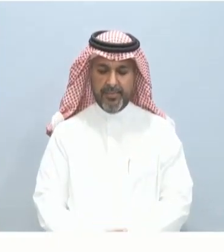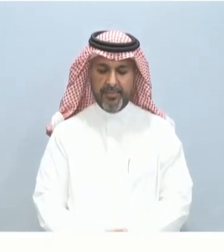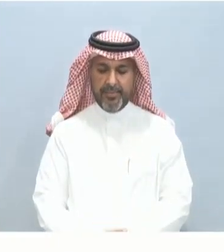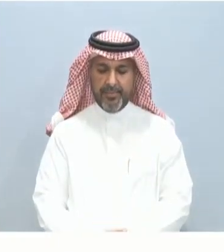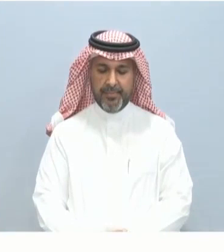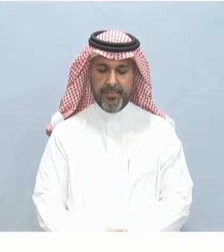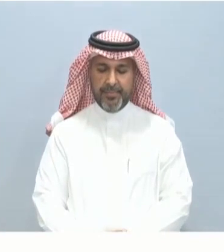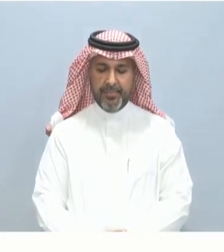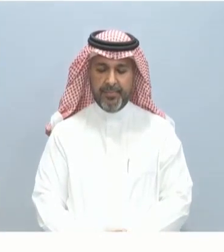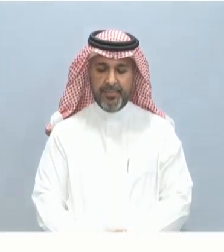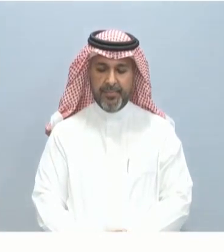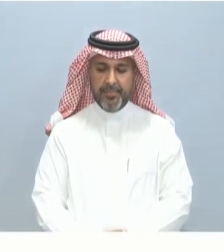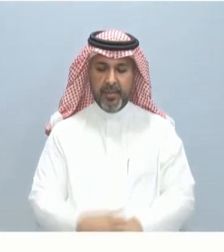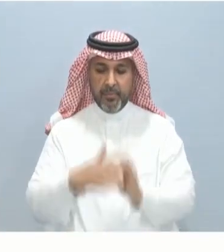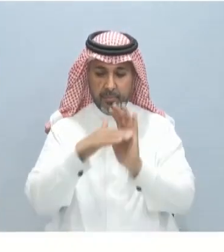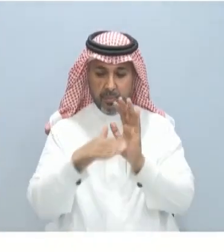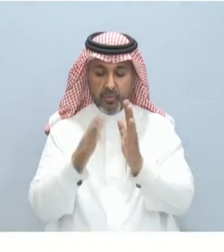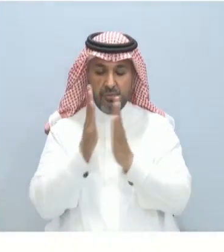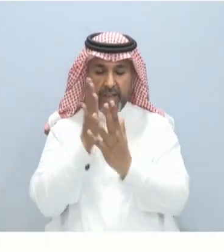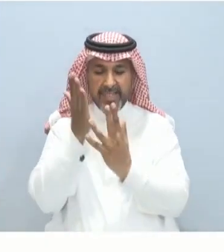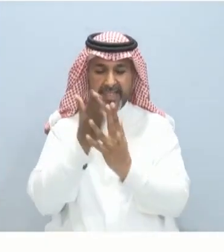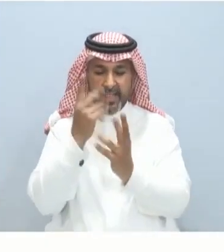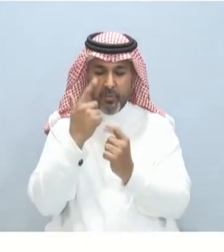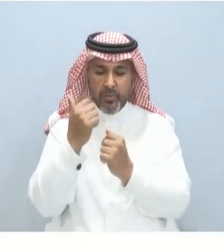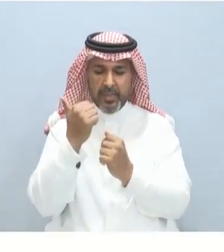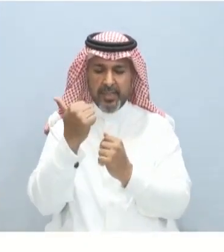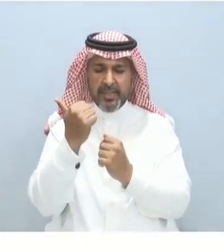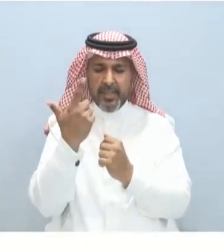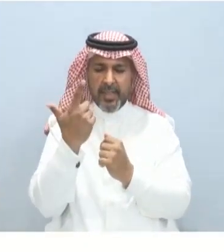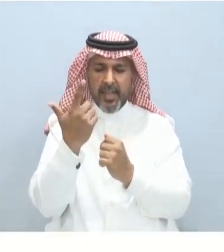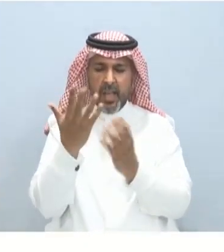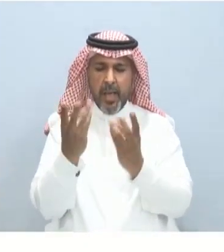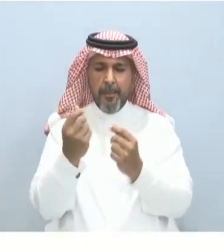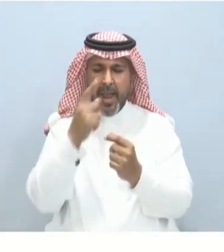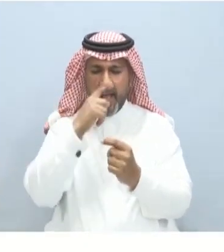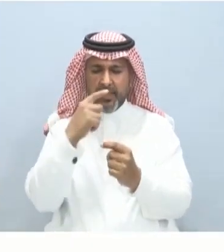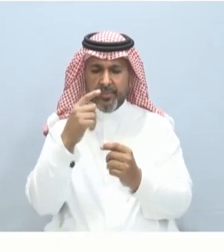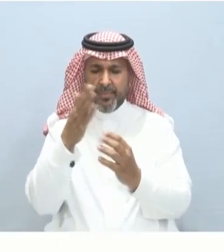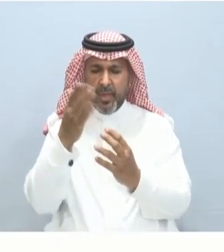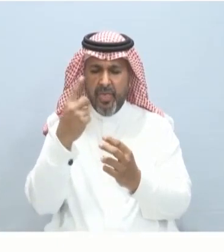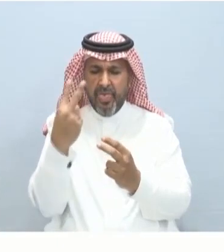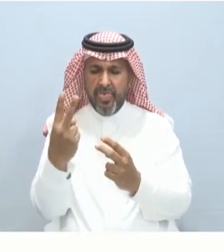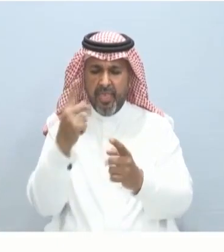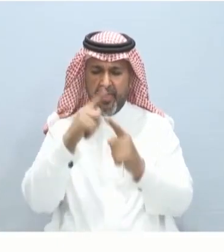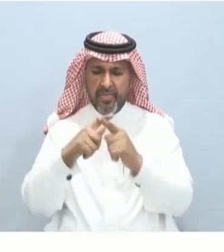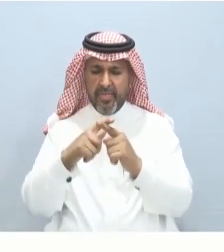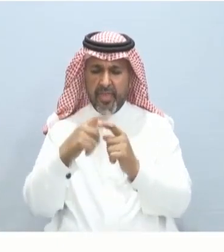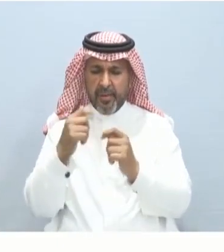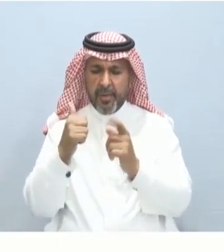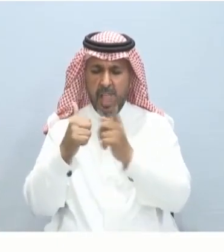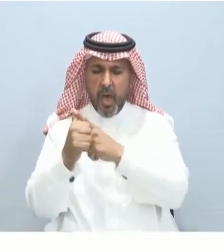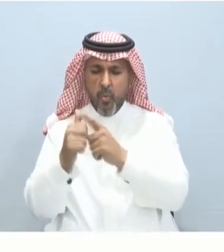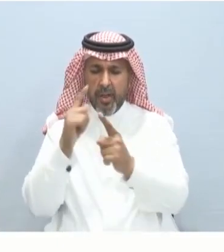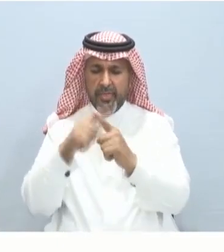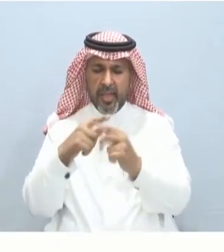للاثنين اذا نبحث الان الشرط الثالث هل الحد الاوسط يساوي اثنين ضرب